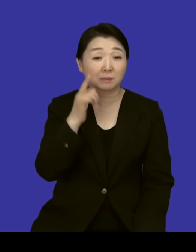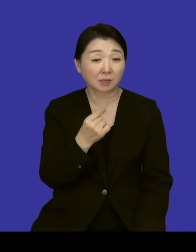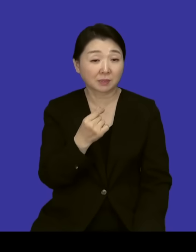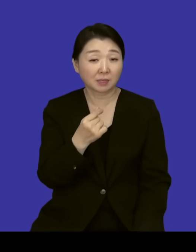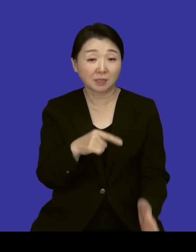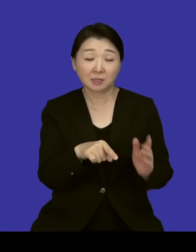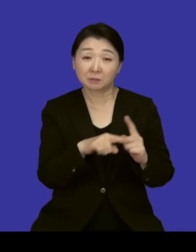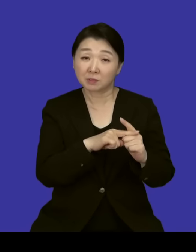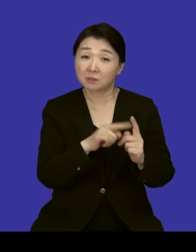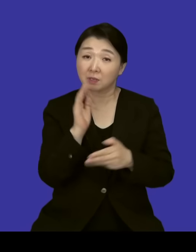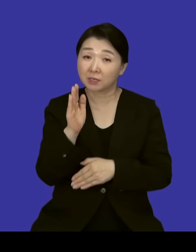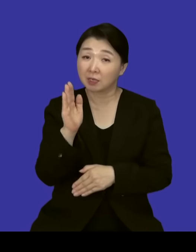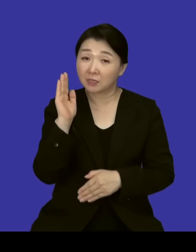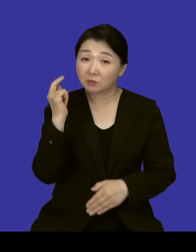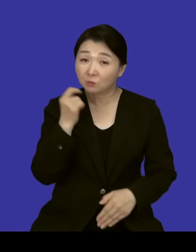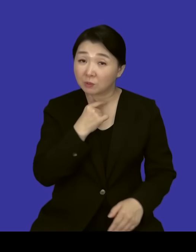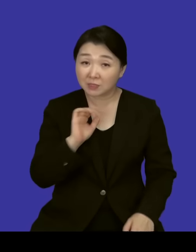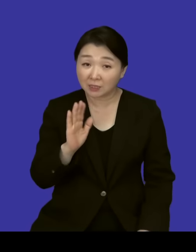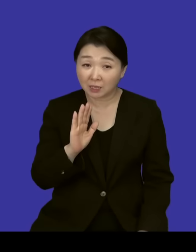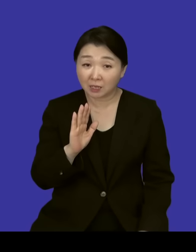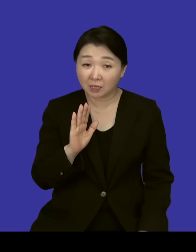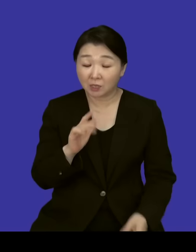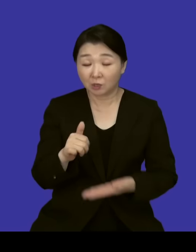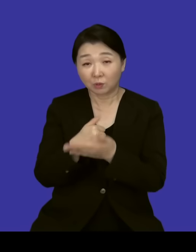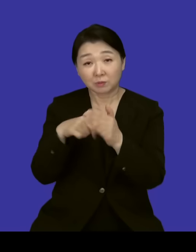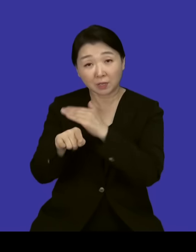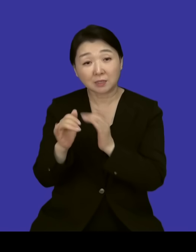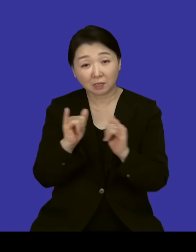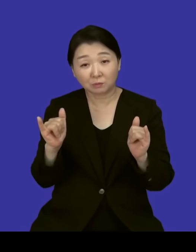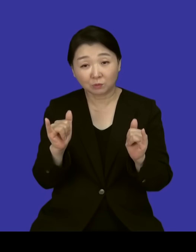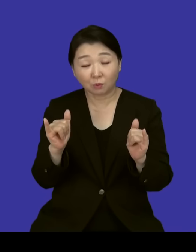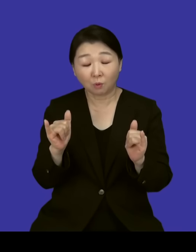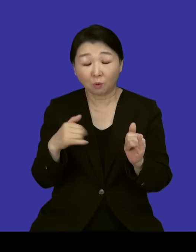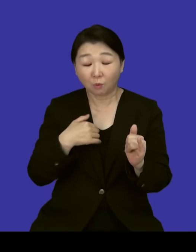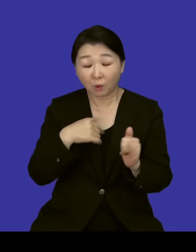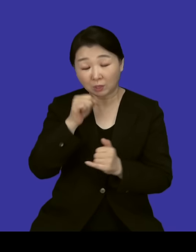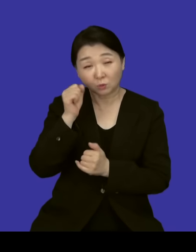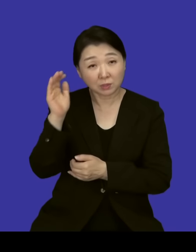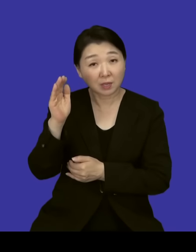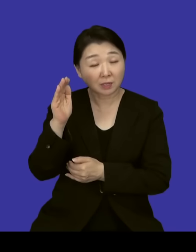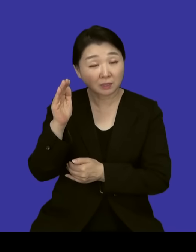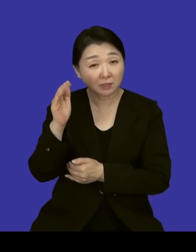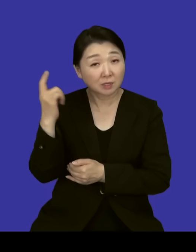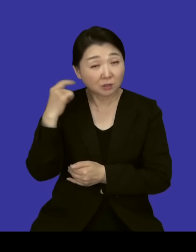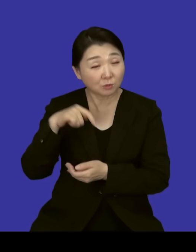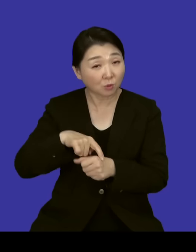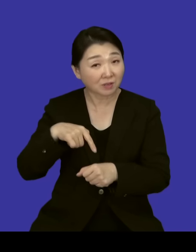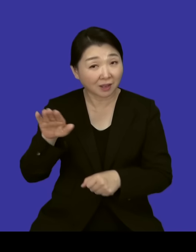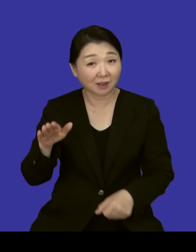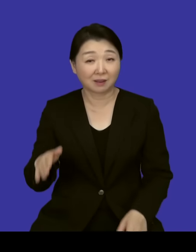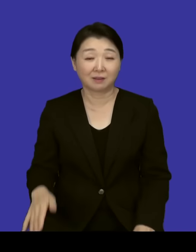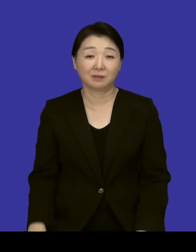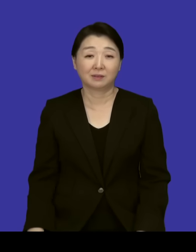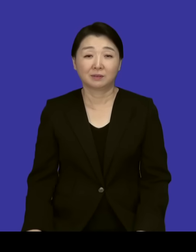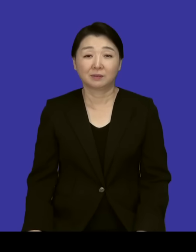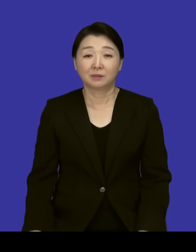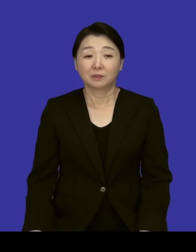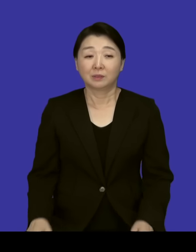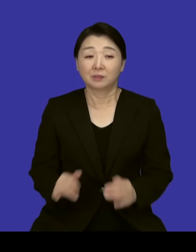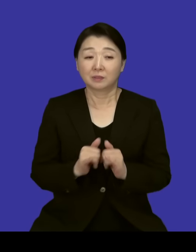긍정적인 얘기를 듣고 싶어 하지 않아요? 뭐 이렇게 점집 찾아가는 사람들도 좋은 잘 될 거야 뭐 이런 얘기 들어가는 거 아닌가요, 보통 사람들이? 예, 그렇지 좋은 않아요? 질문을 하셨는데 네네.